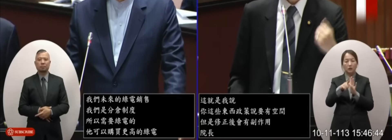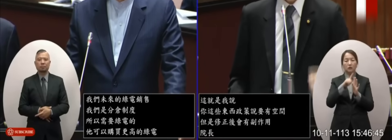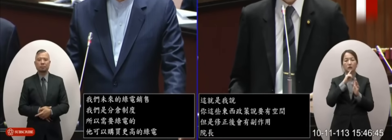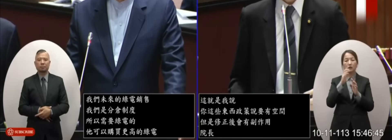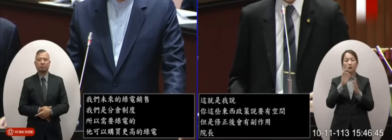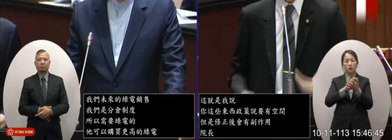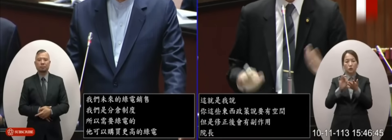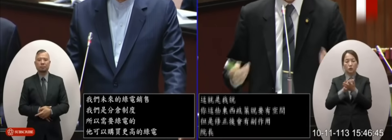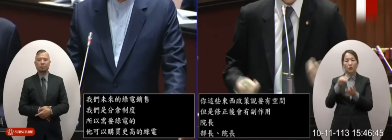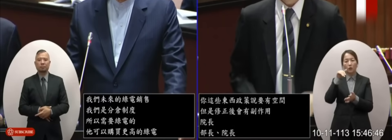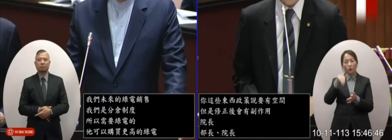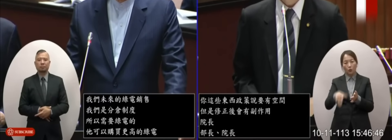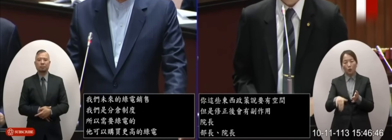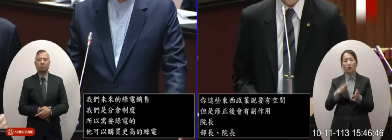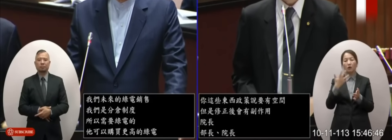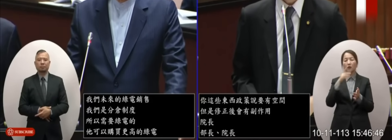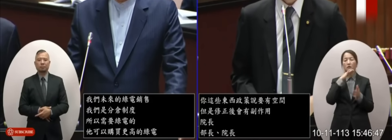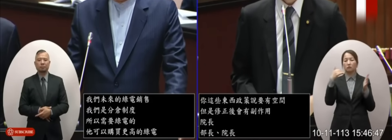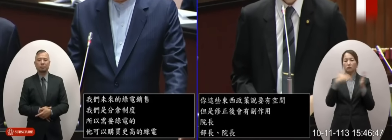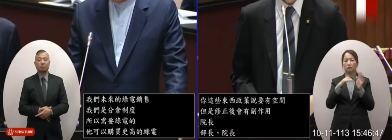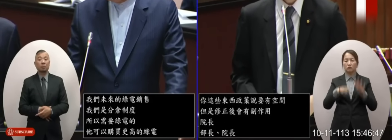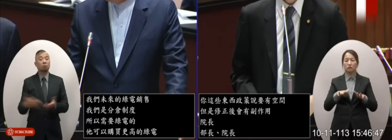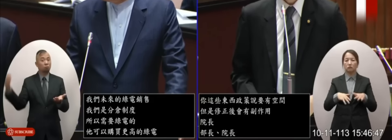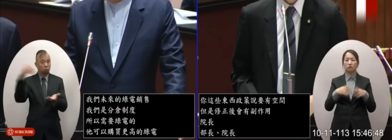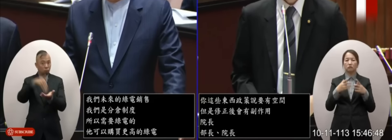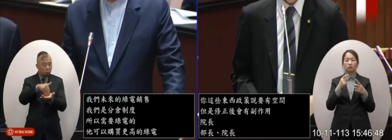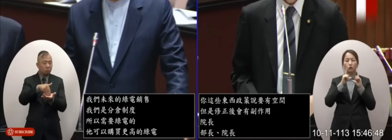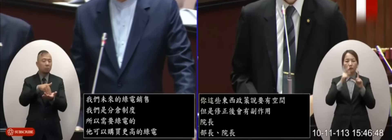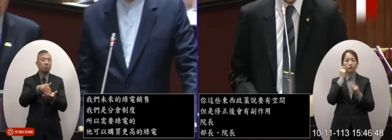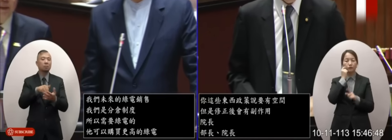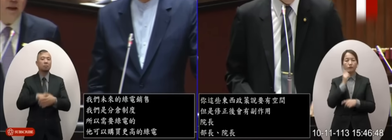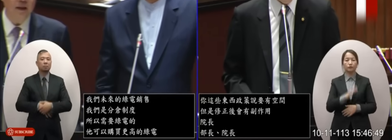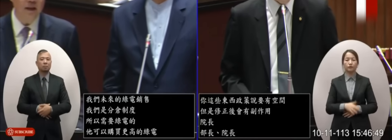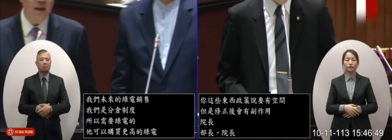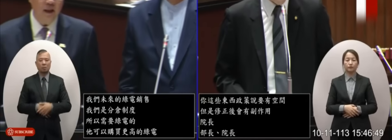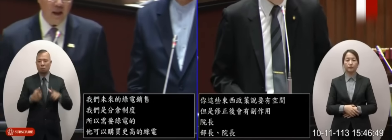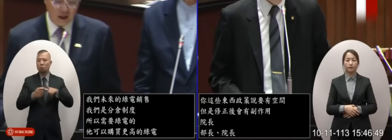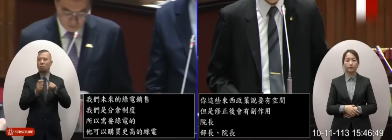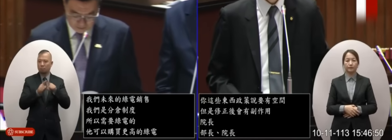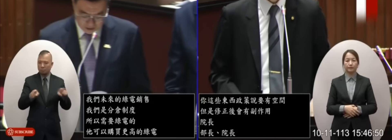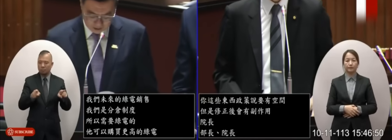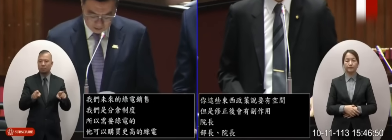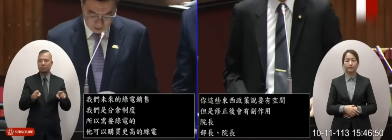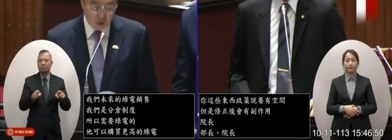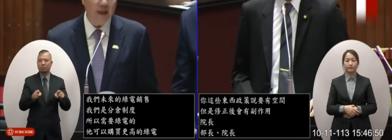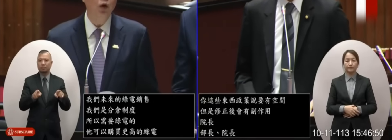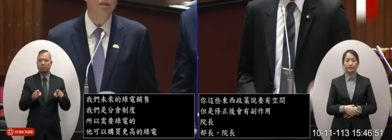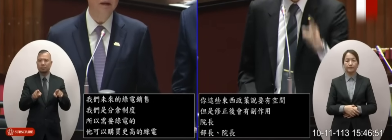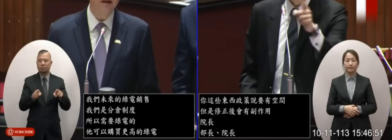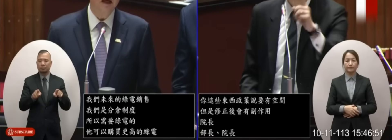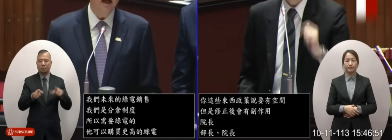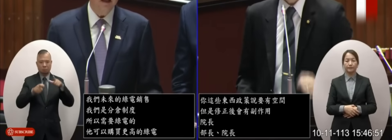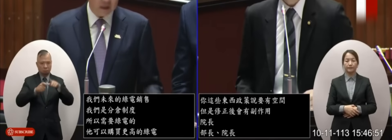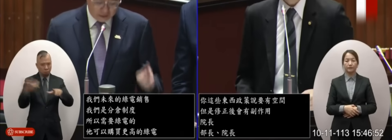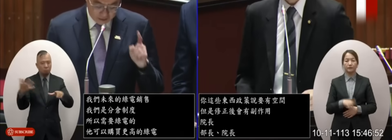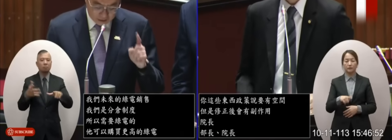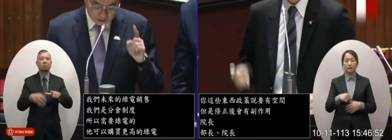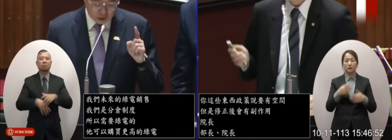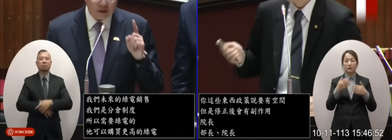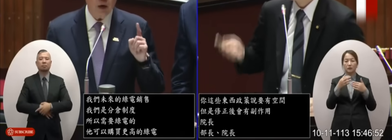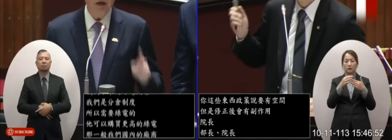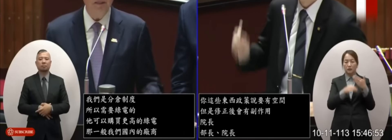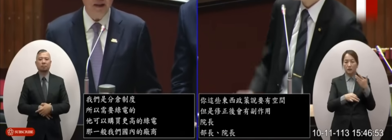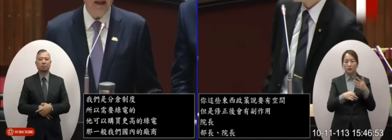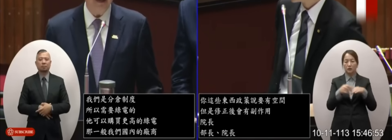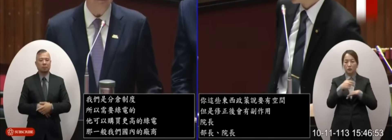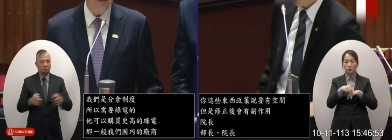入一个正常的机制，看起来你是回答不出来。 因为最终它必须要有一个很公平，而且非常公开透明的 机制，对不对？ 的一